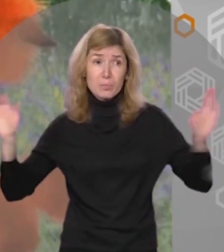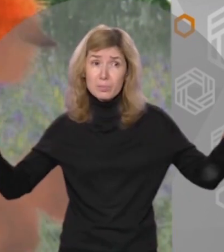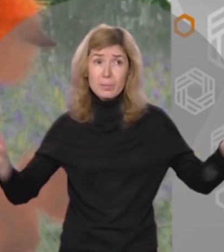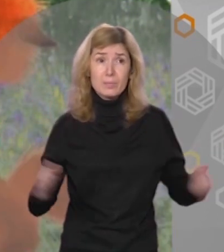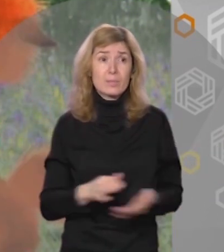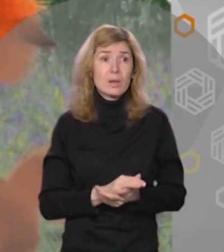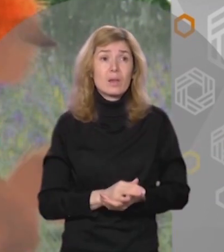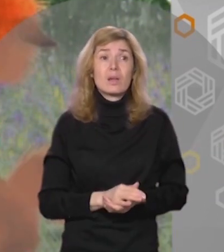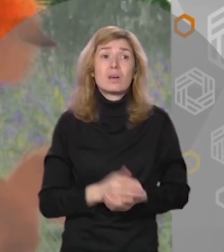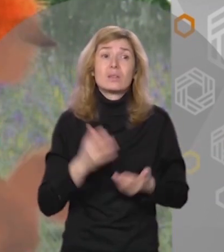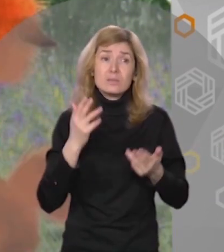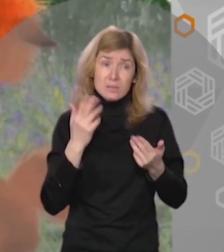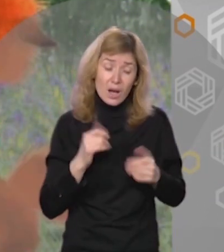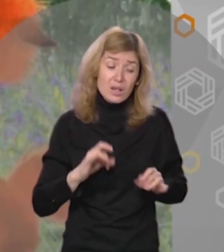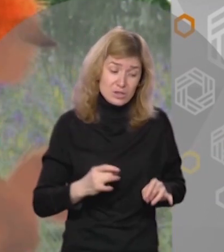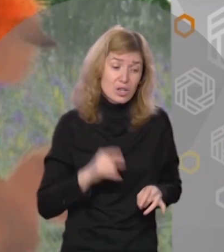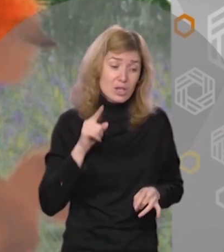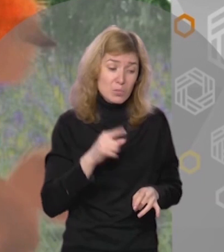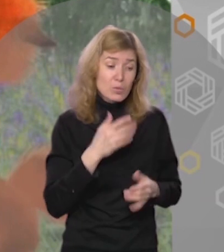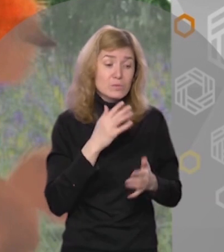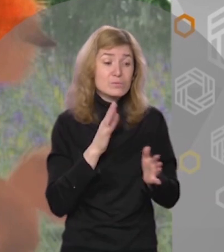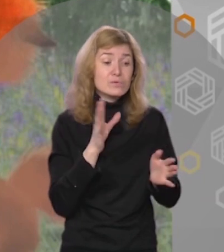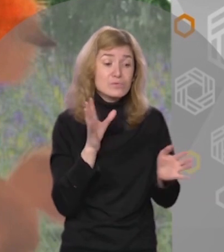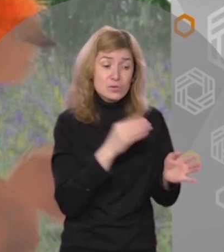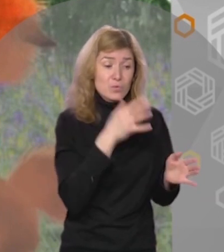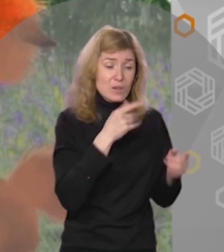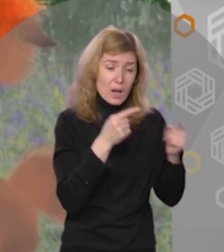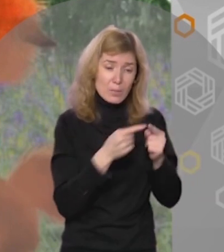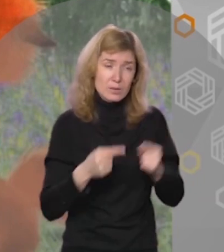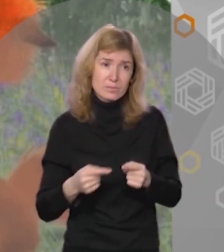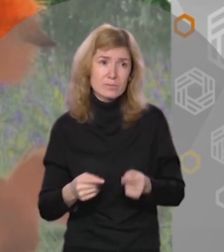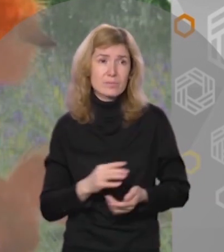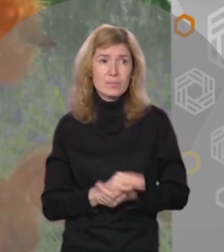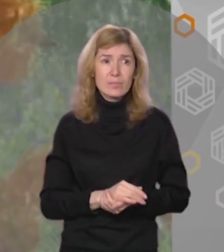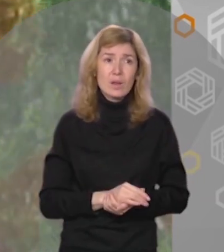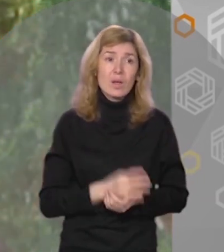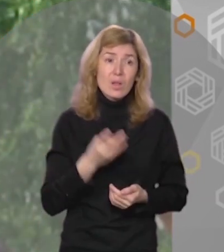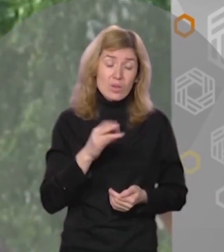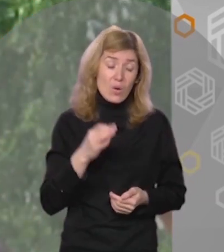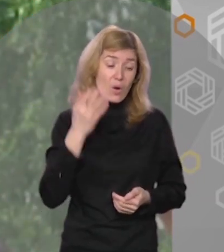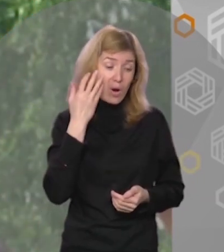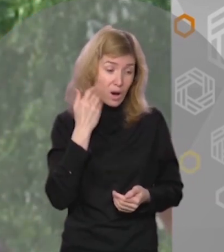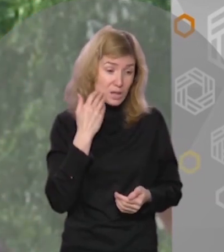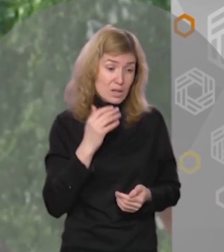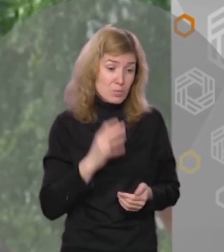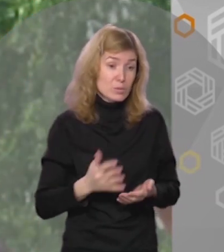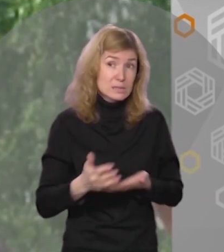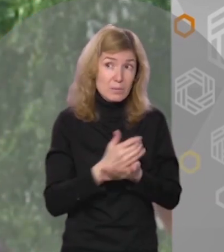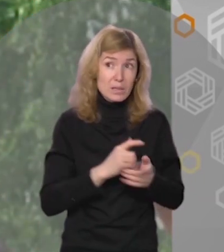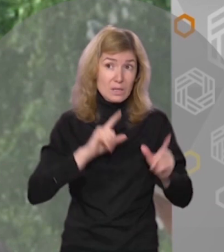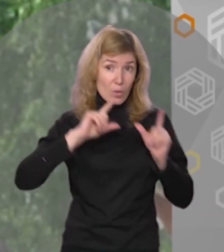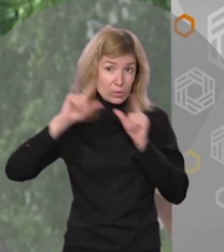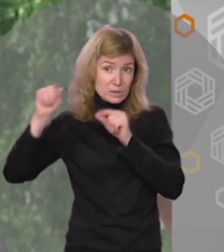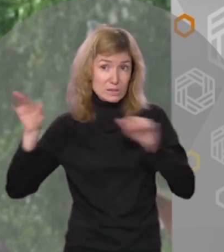рыжик Да, рыжик Всему свое время Сказала мама Но когда соловей будет собираться к